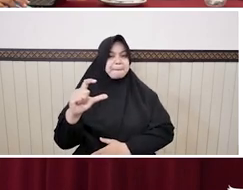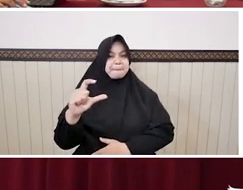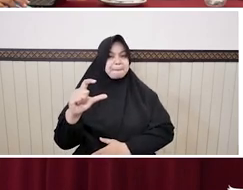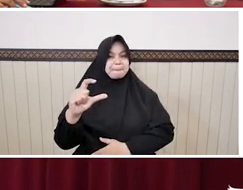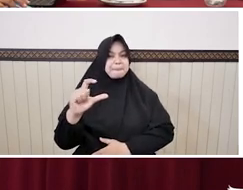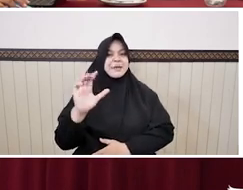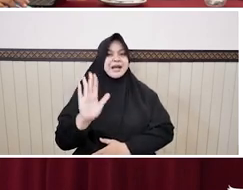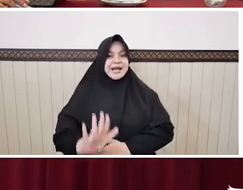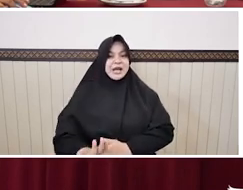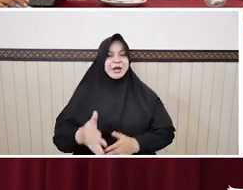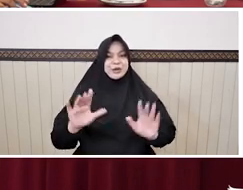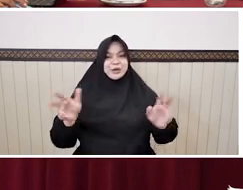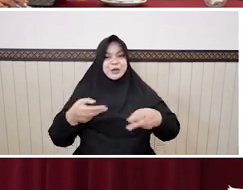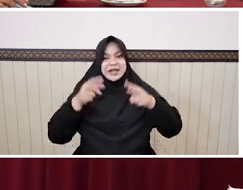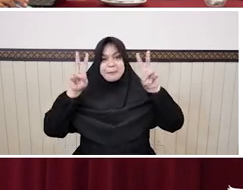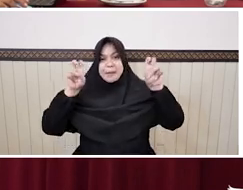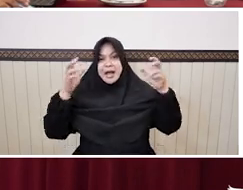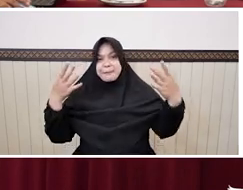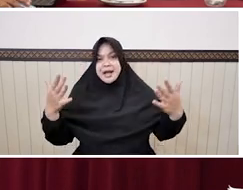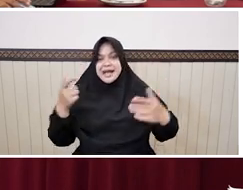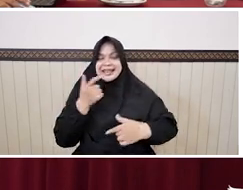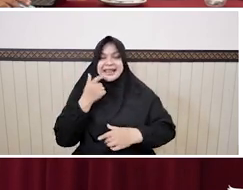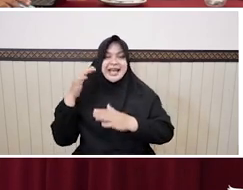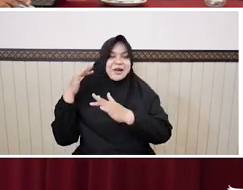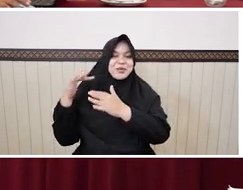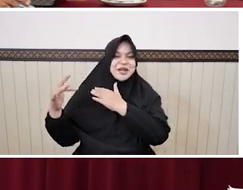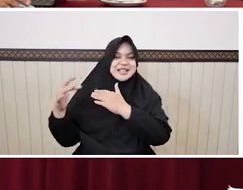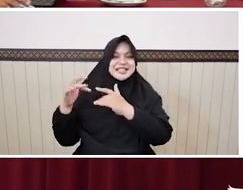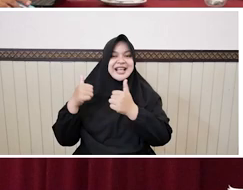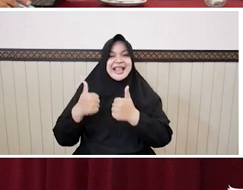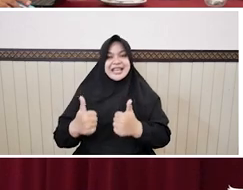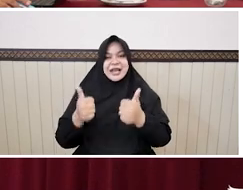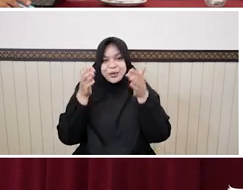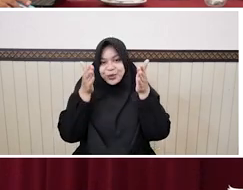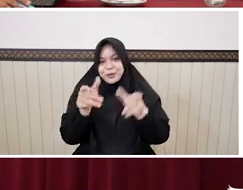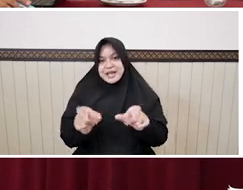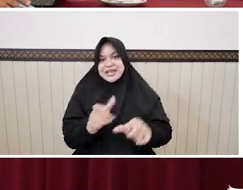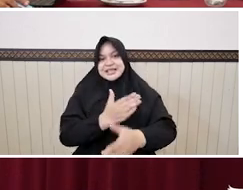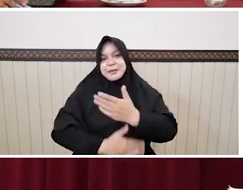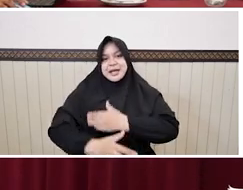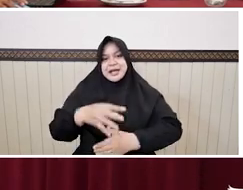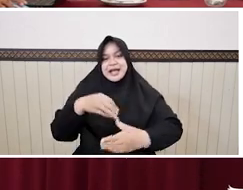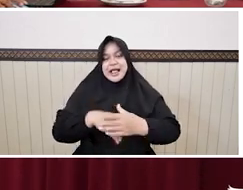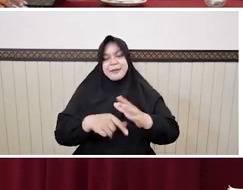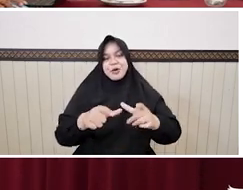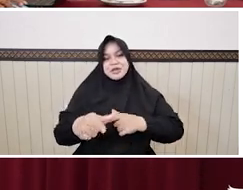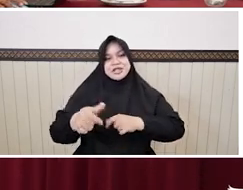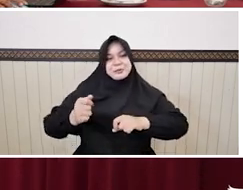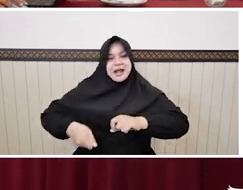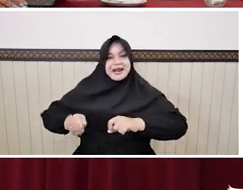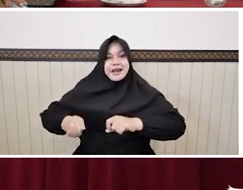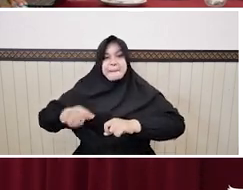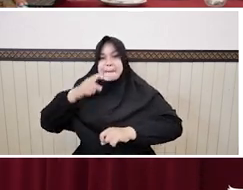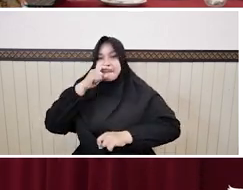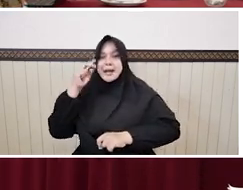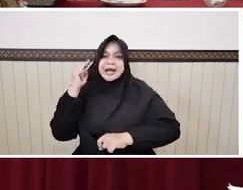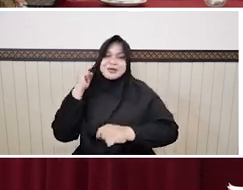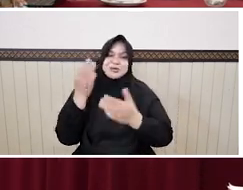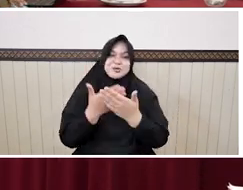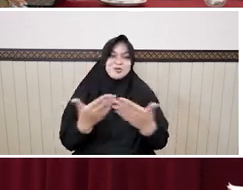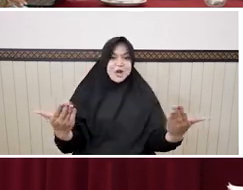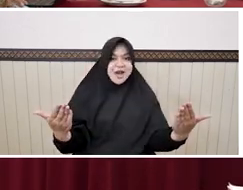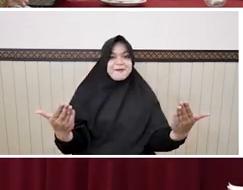soal akomodasi yang layak bagi penyandang disabilitas dalam proses peradilan bapak ibu semua